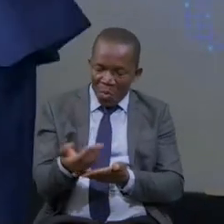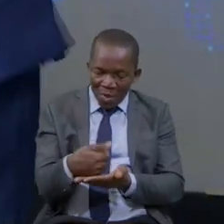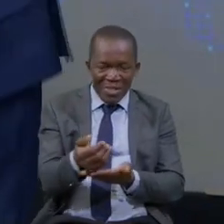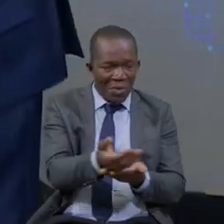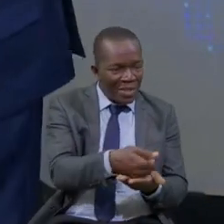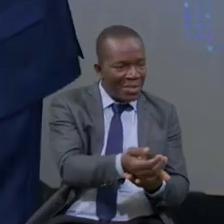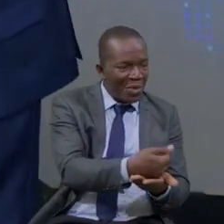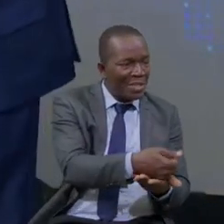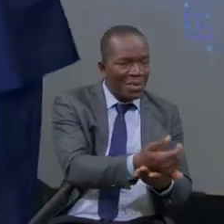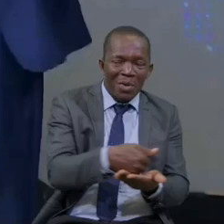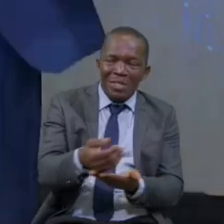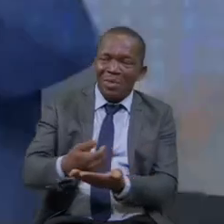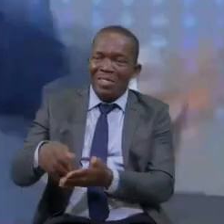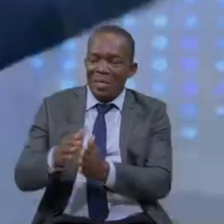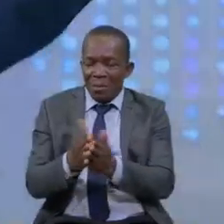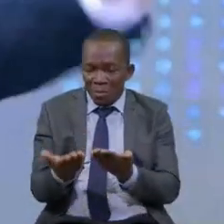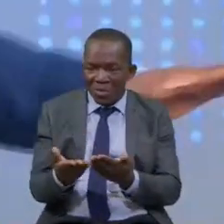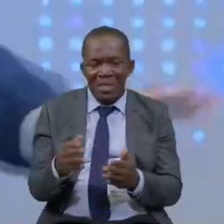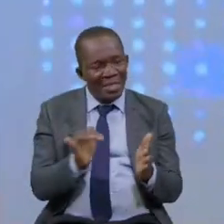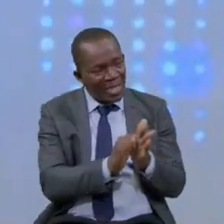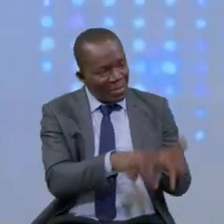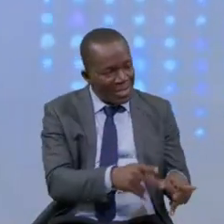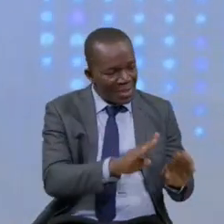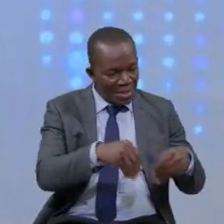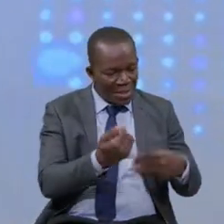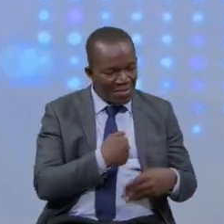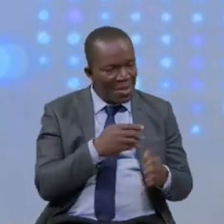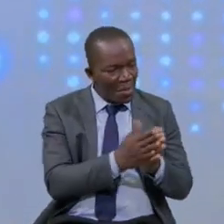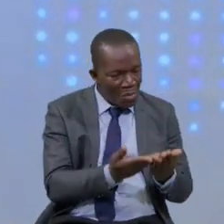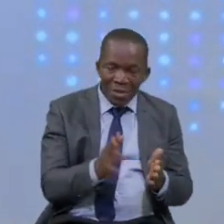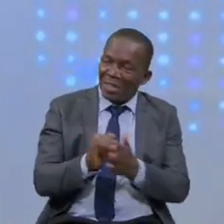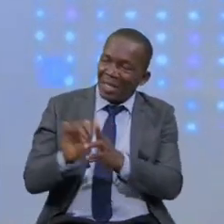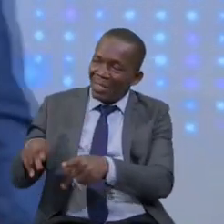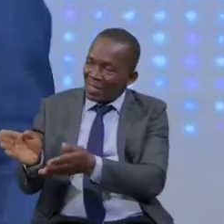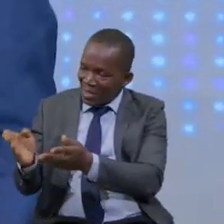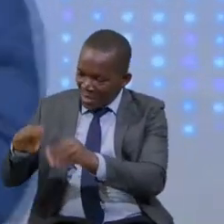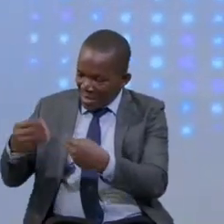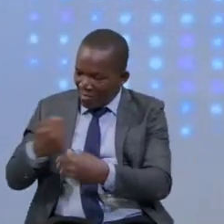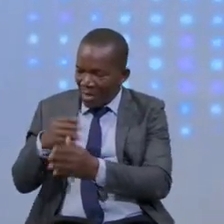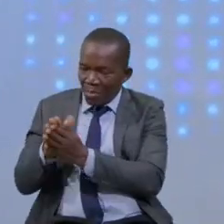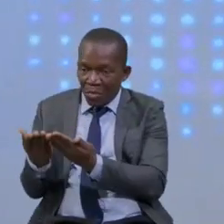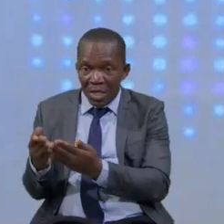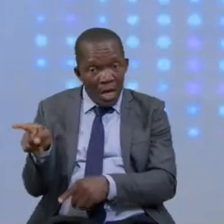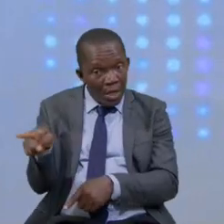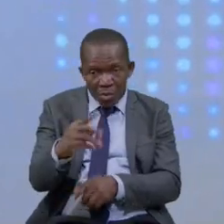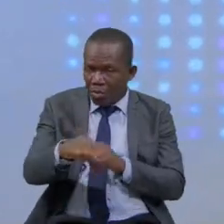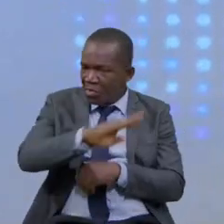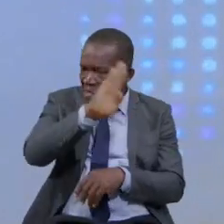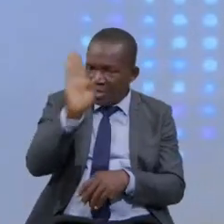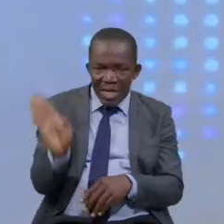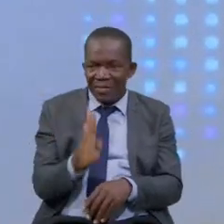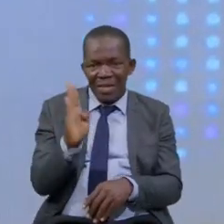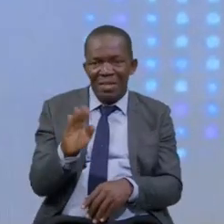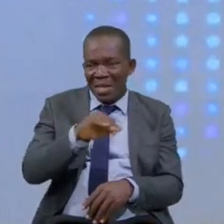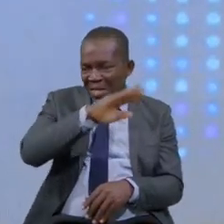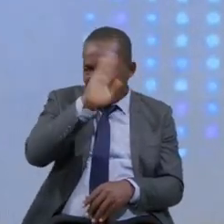donné tel livre, il m'a donné son livre et tout est empilé là-bas. Tu ne lis pas. Quand la personne vient te donner un livre, pourquoi ne